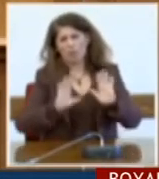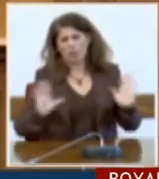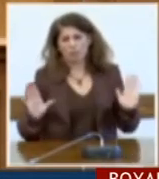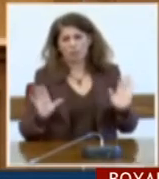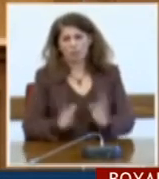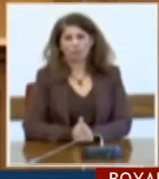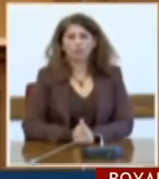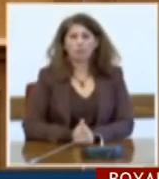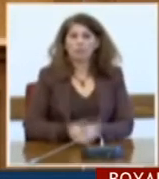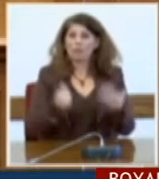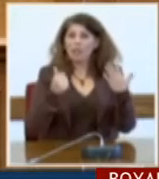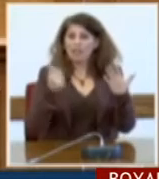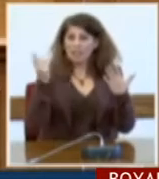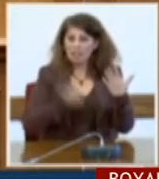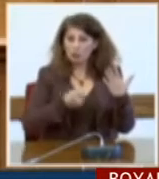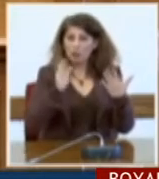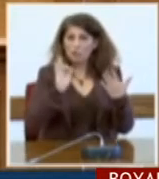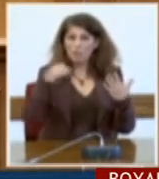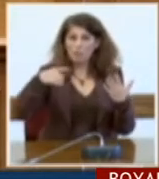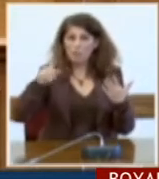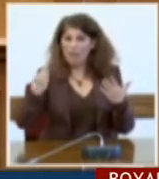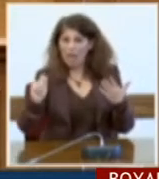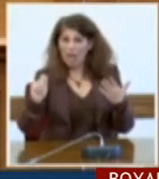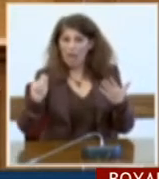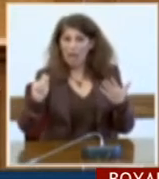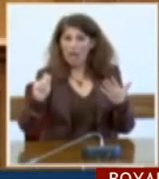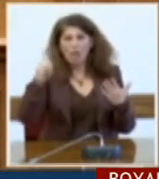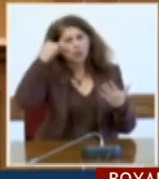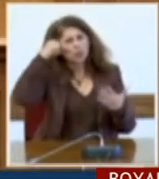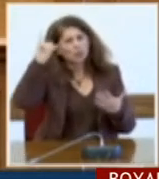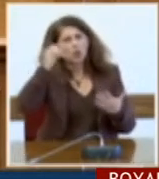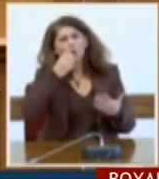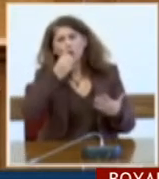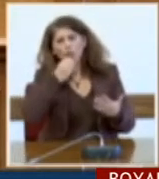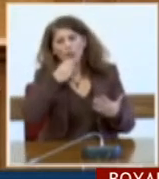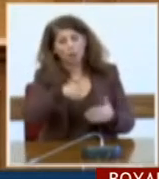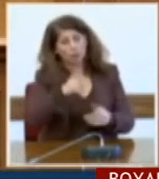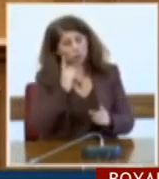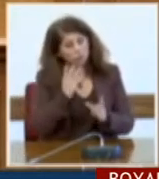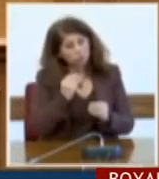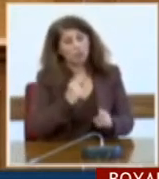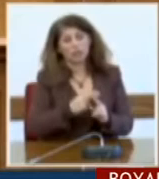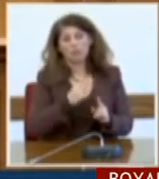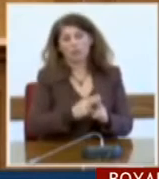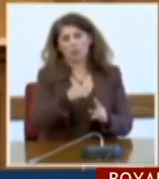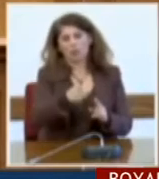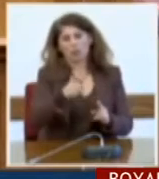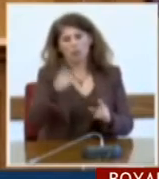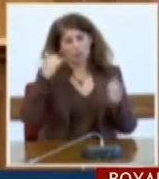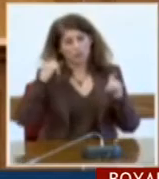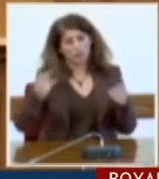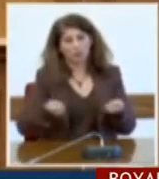6% ΦΠΑ στις ζωοτροφές, πολύ σημαντικό για τους κτηνοτρόφους μας. Μειωμένοι στελεστές ΦΠΑ, οι